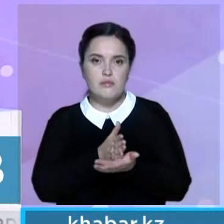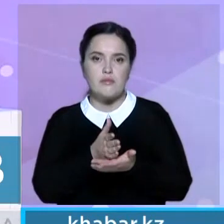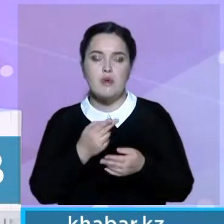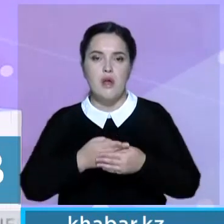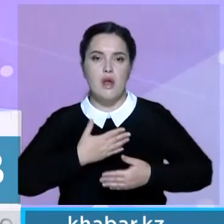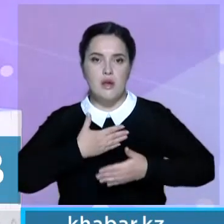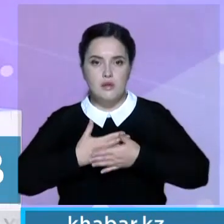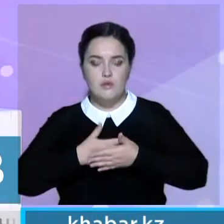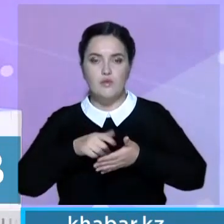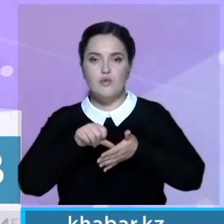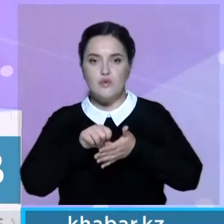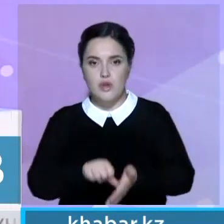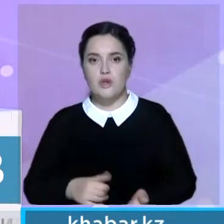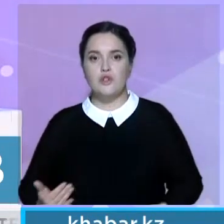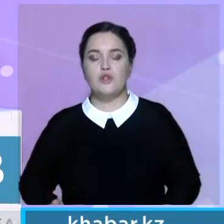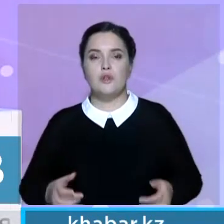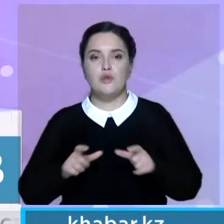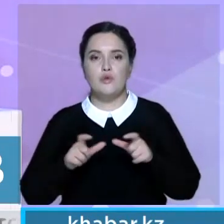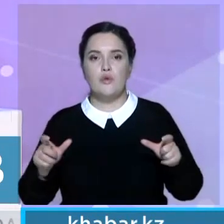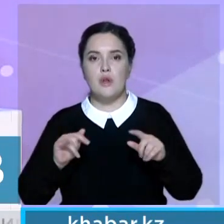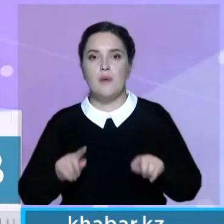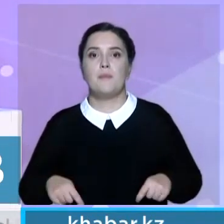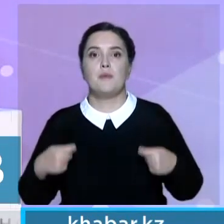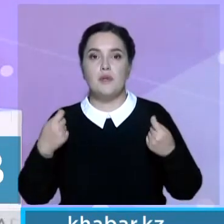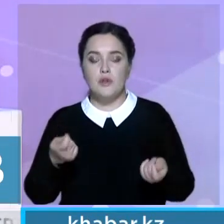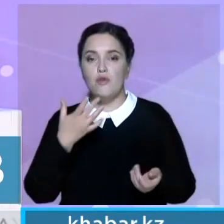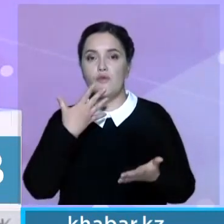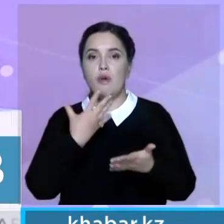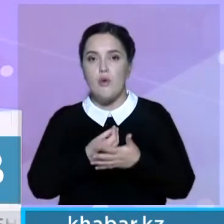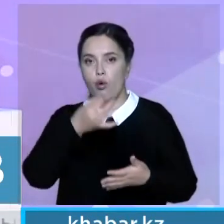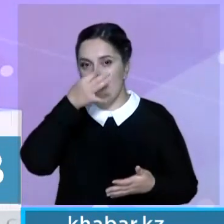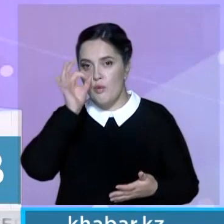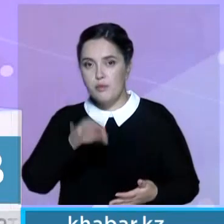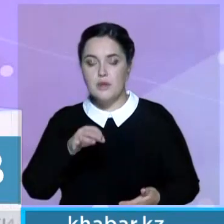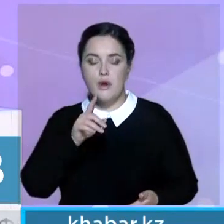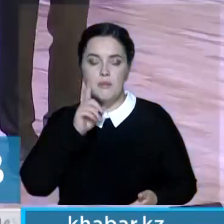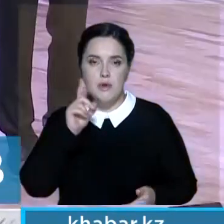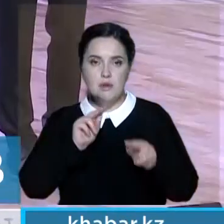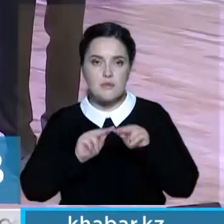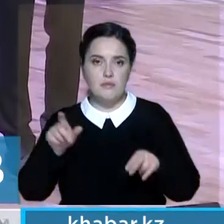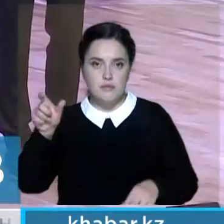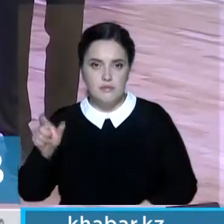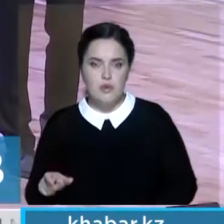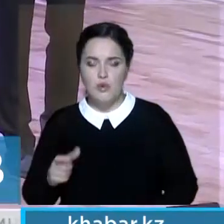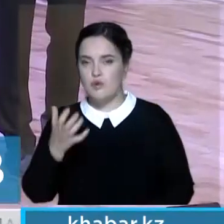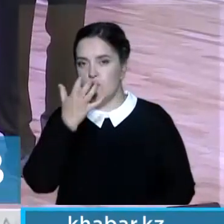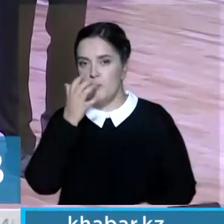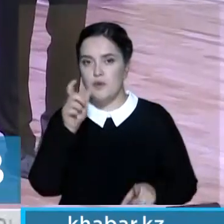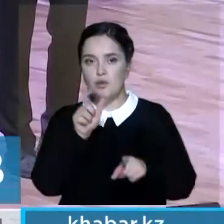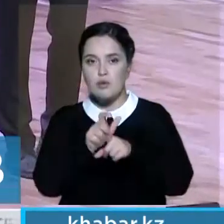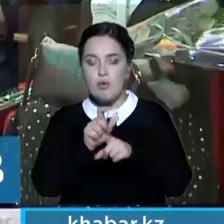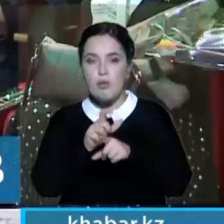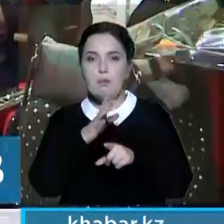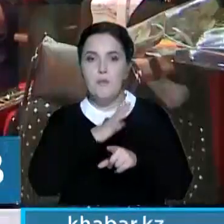активно участвовать в жизни школы и передает свой уникальный опыт молодым педагогам. Много теплых слов звучало сегодня в